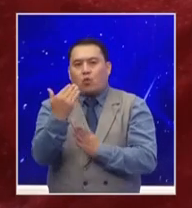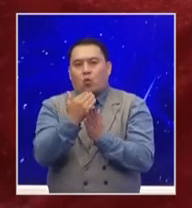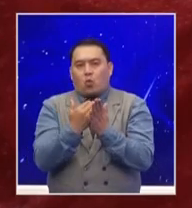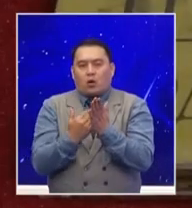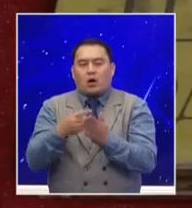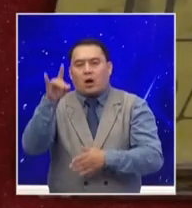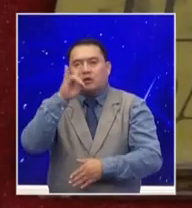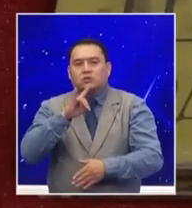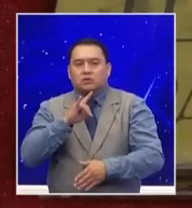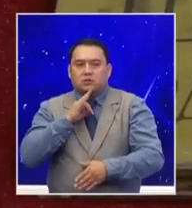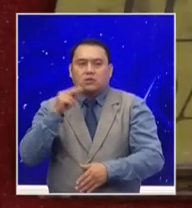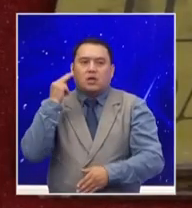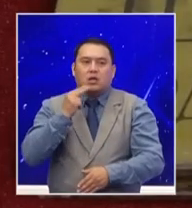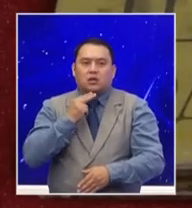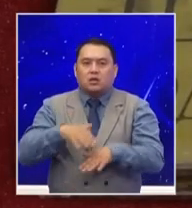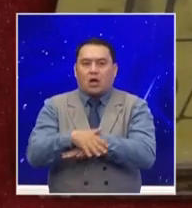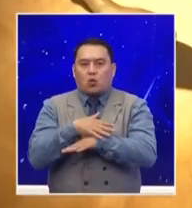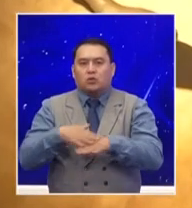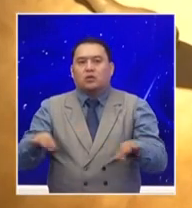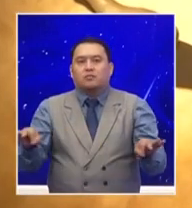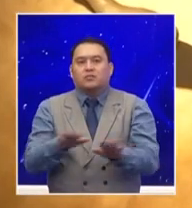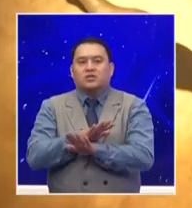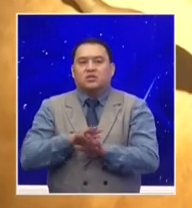как казахские, так и китайские народные песни.